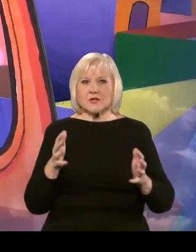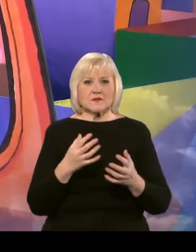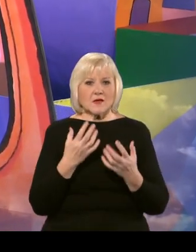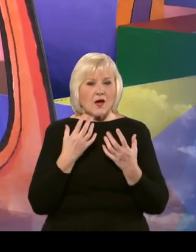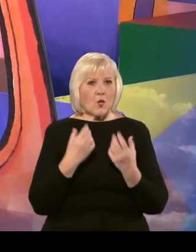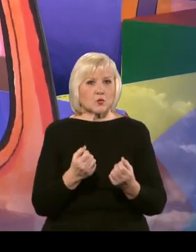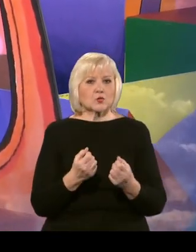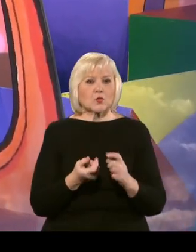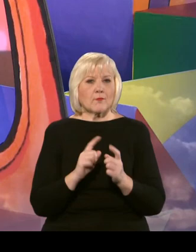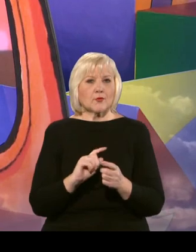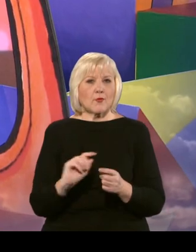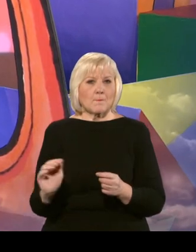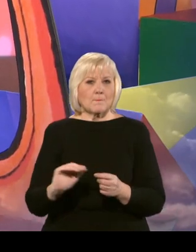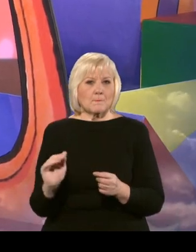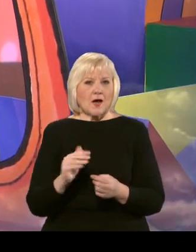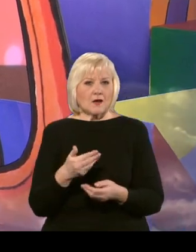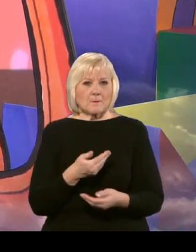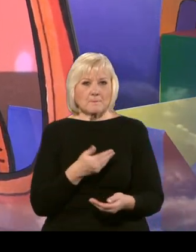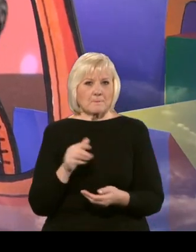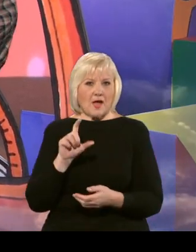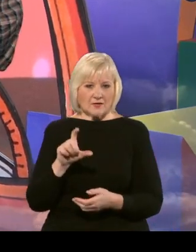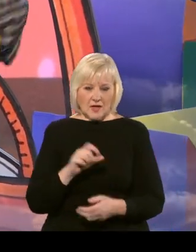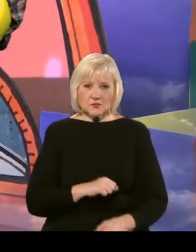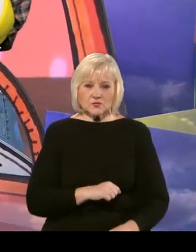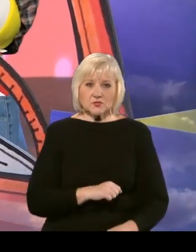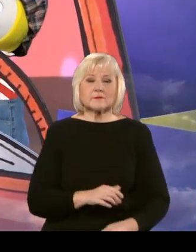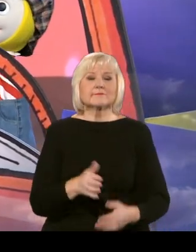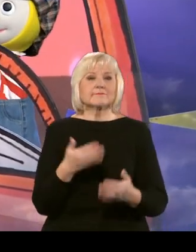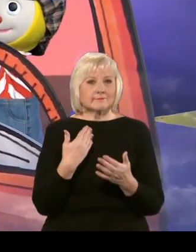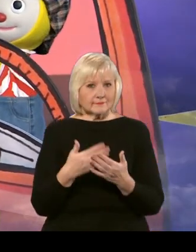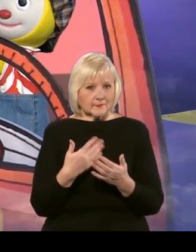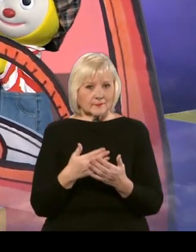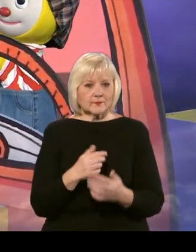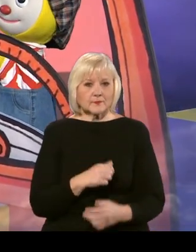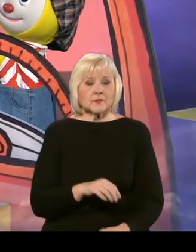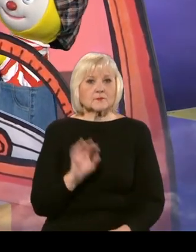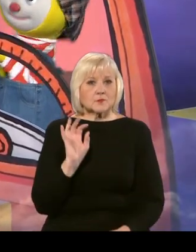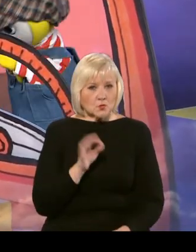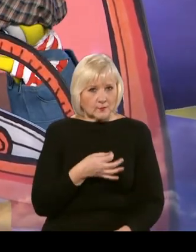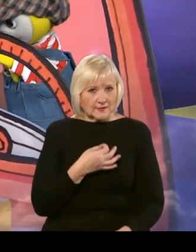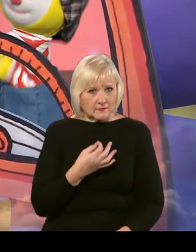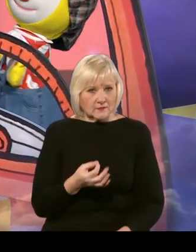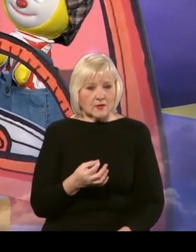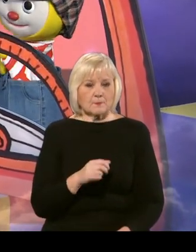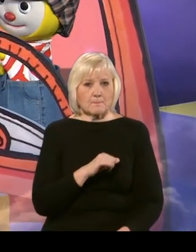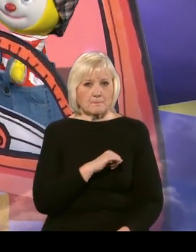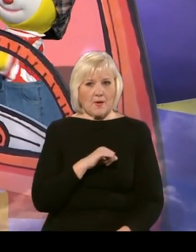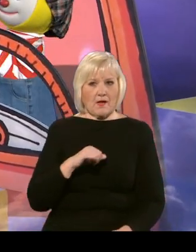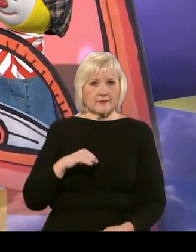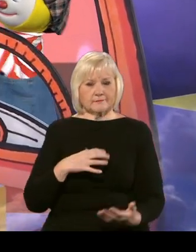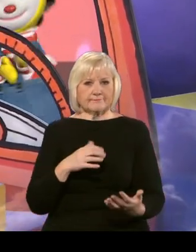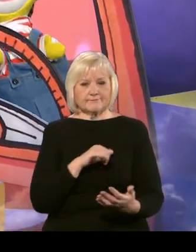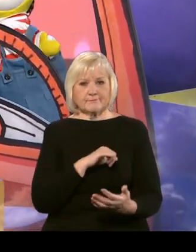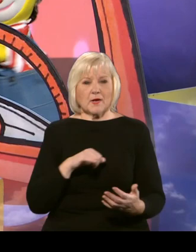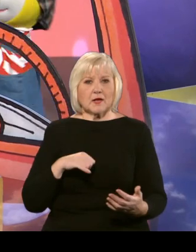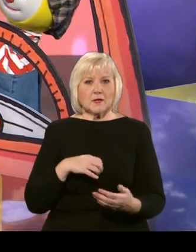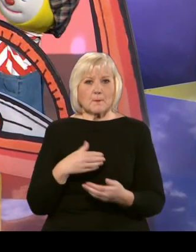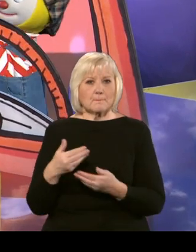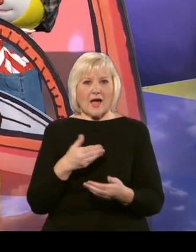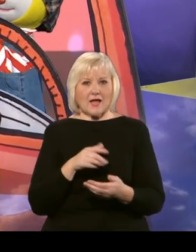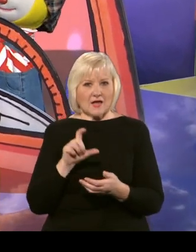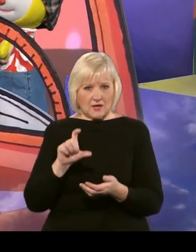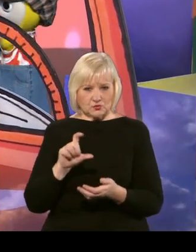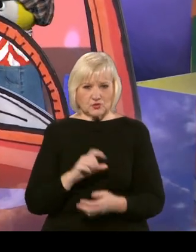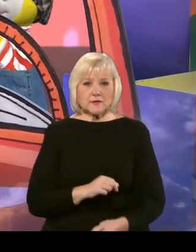pro malého panáčka. Tu. Aha, dobrý den tedy, pane panáčku.